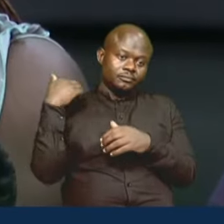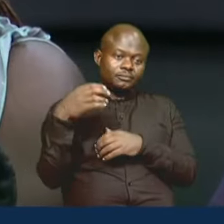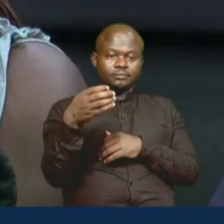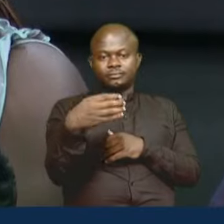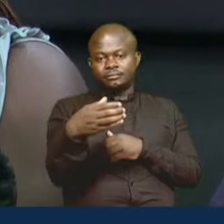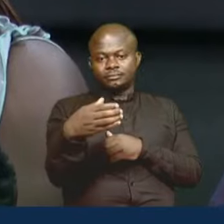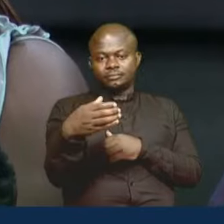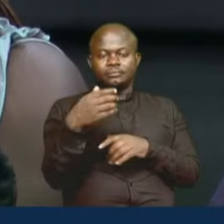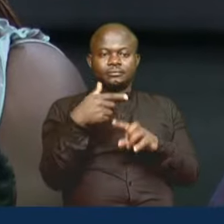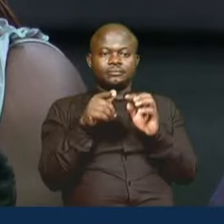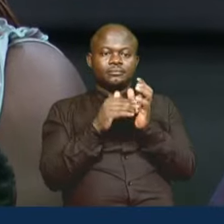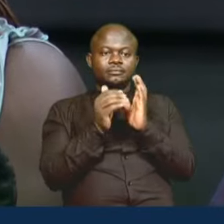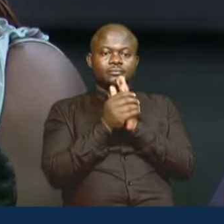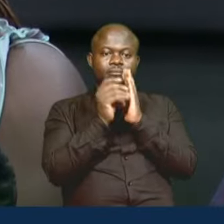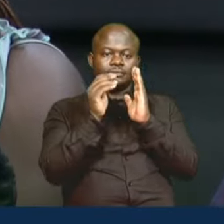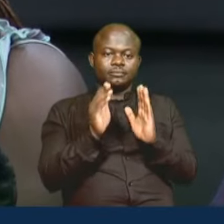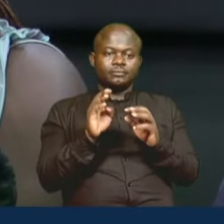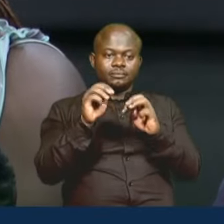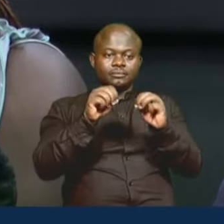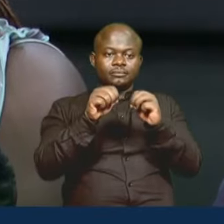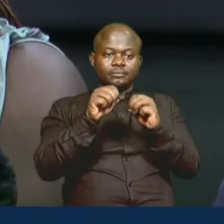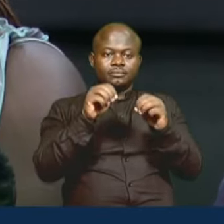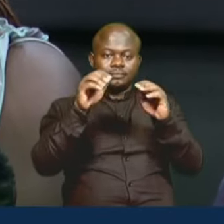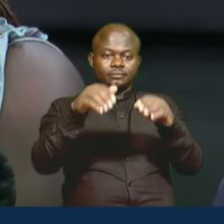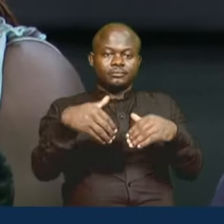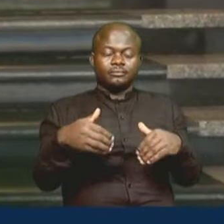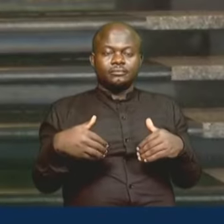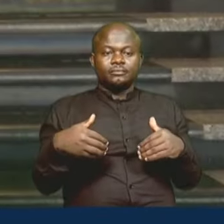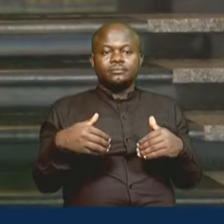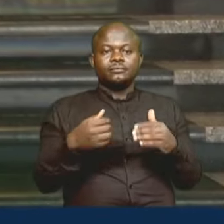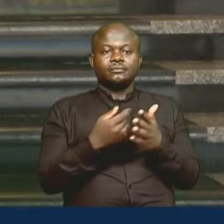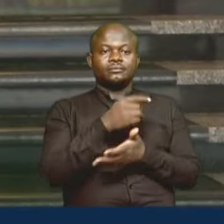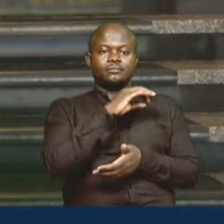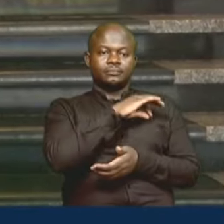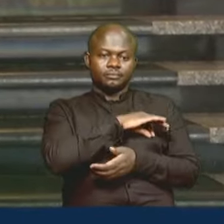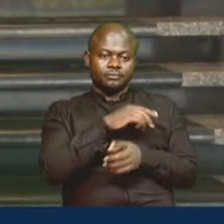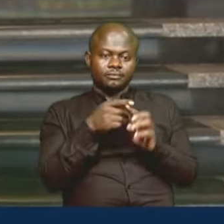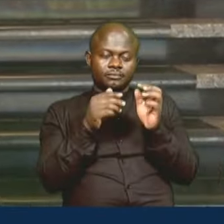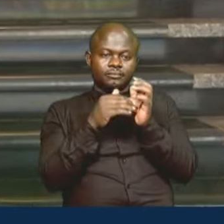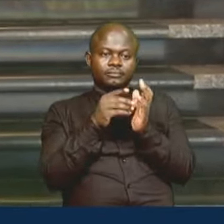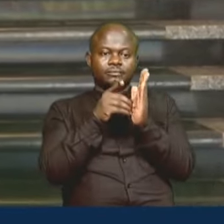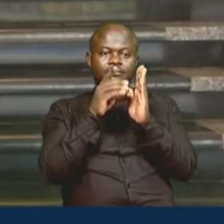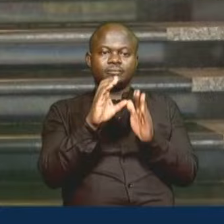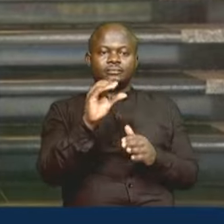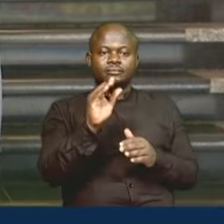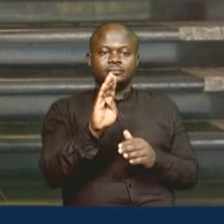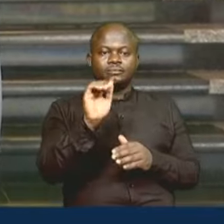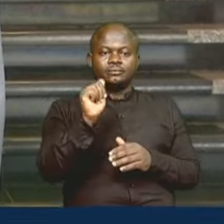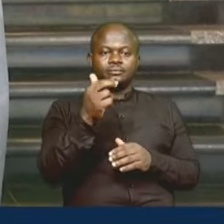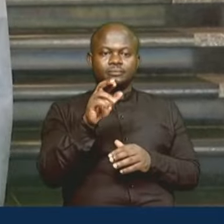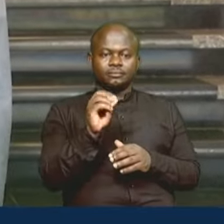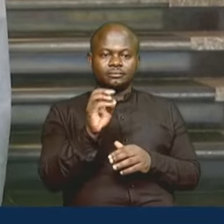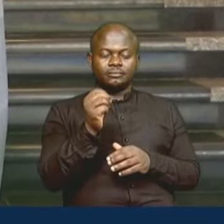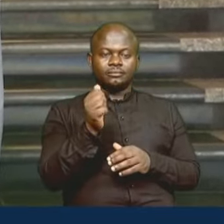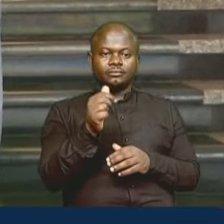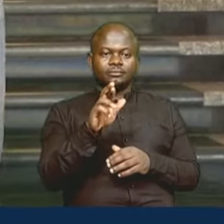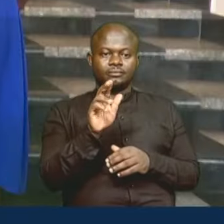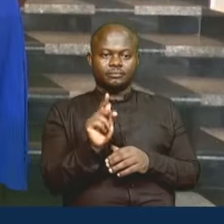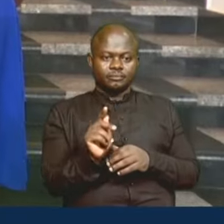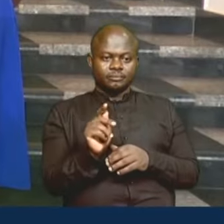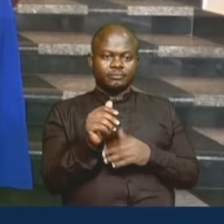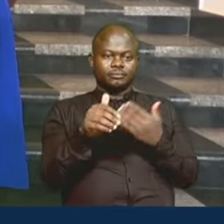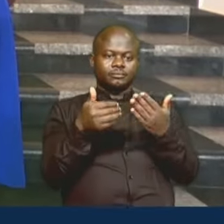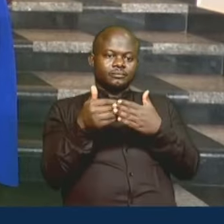amakoperative, akaba ari impuguke mu micungire y'ubuhinzi bubyara inyungu. Ku rundi ruhande, Dr. Cyubahiro Mark Bagabe wagizwe Minisitiri